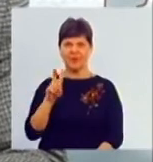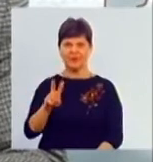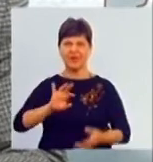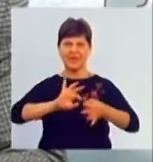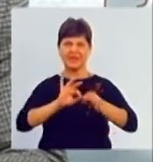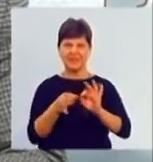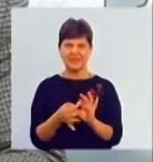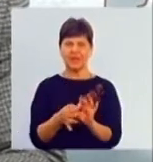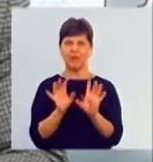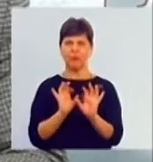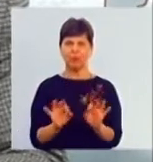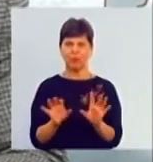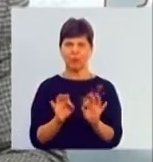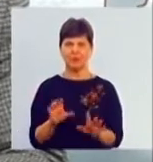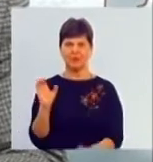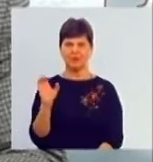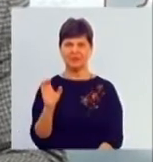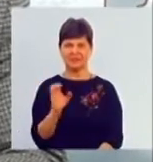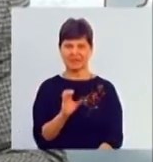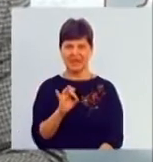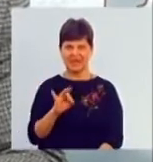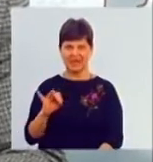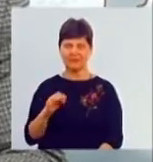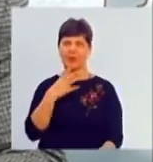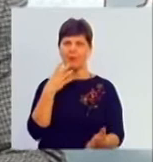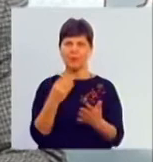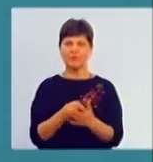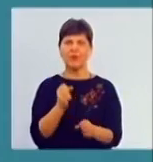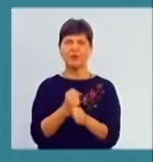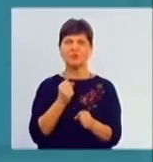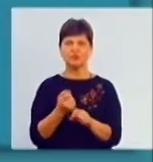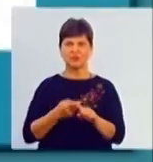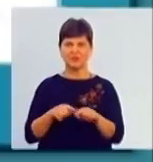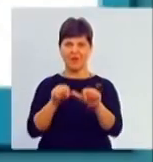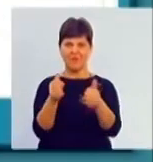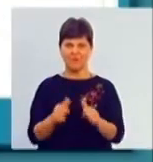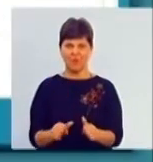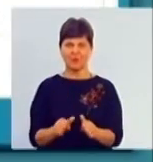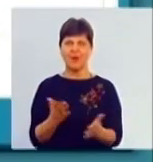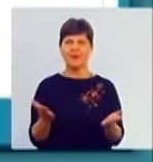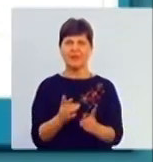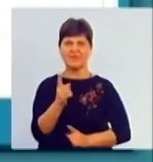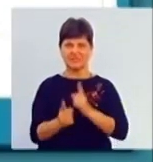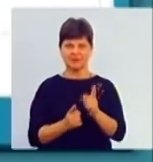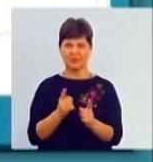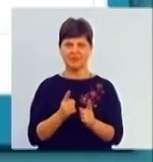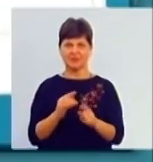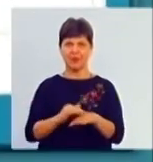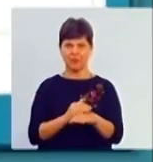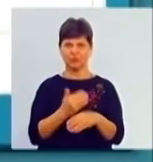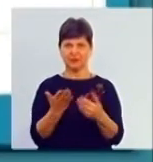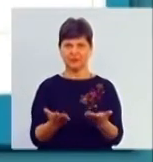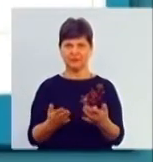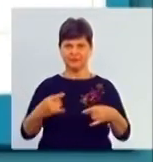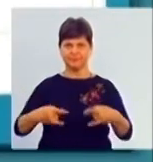ми прокоментуємо, Олена Сергіївна, про те, що, власне, як працює ця формула, які зміни, ось, будь ласка, вона зараз на екрані. Ми